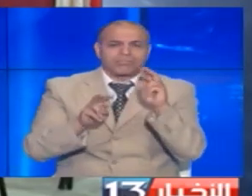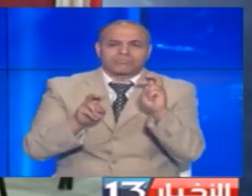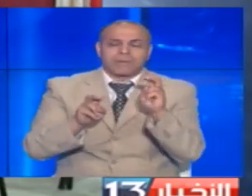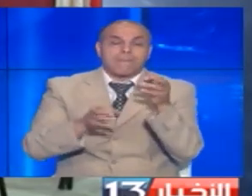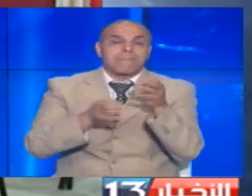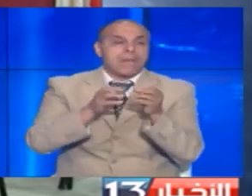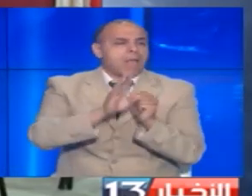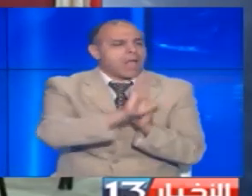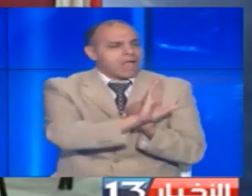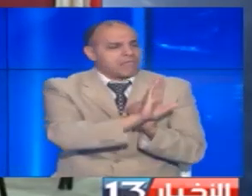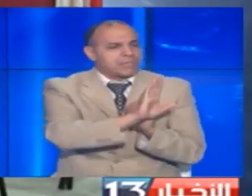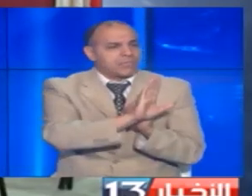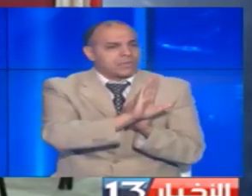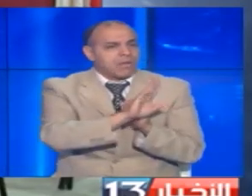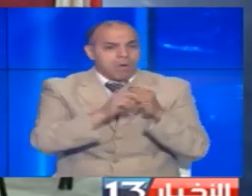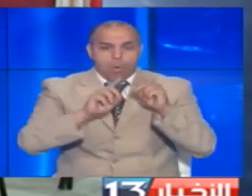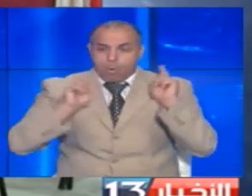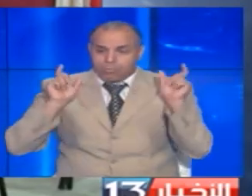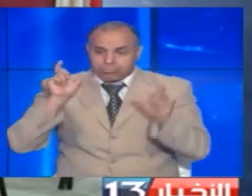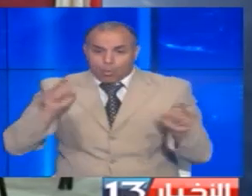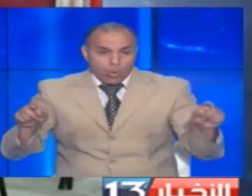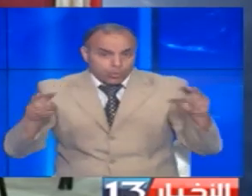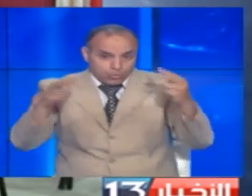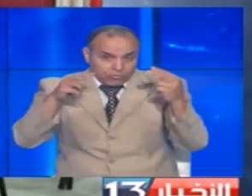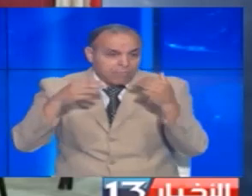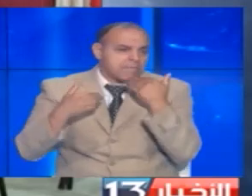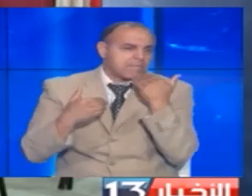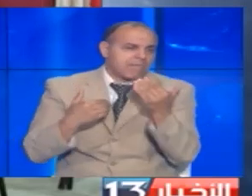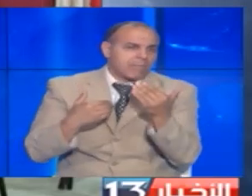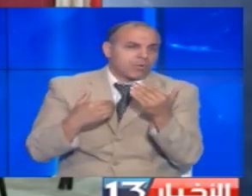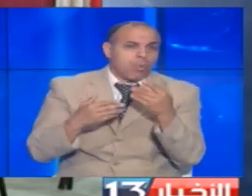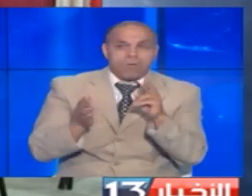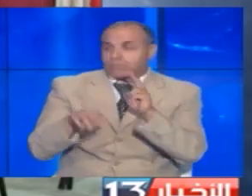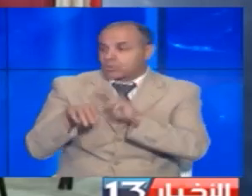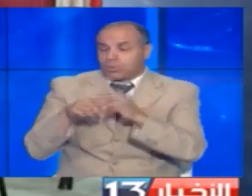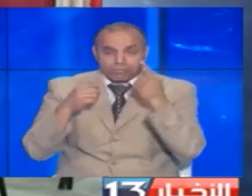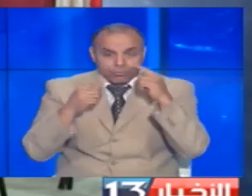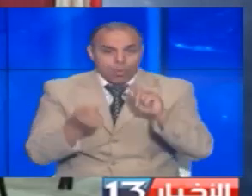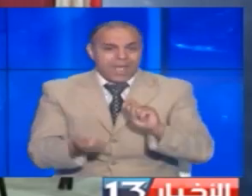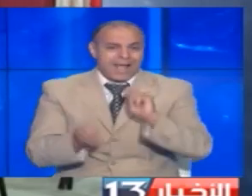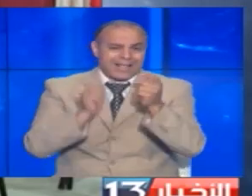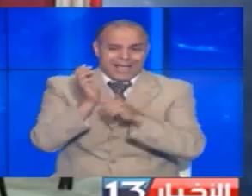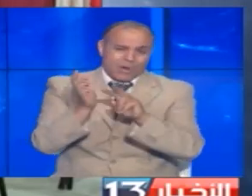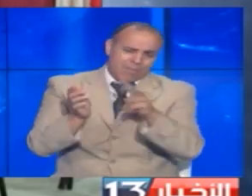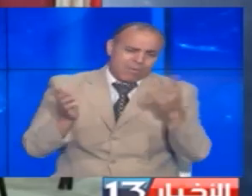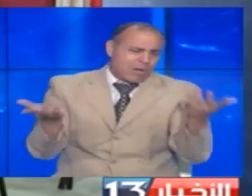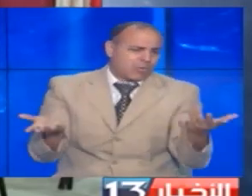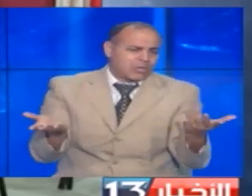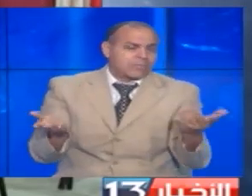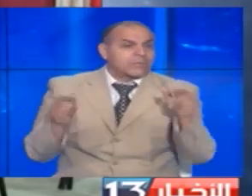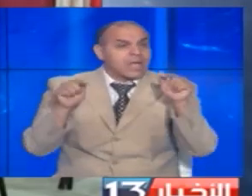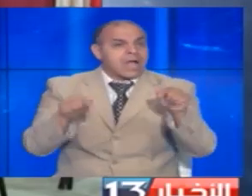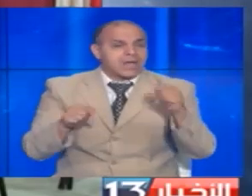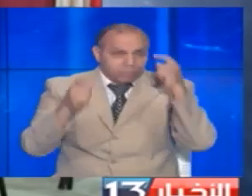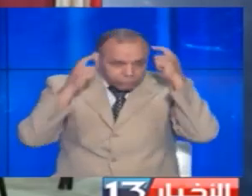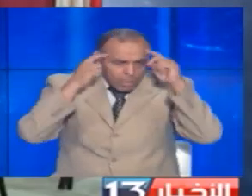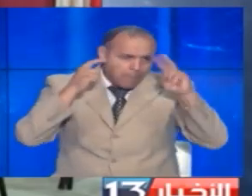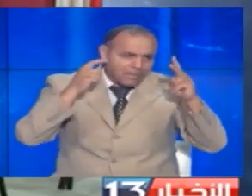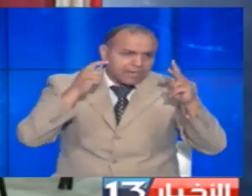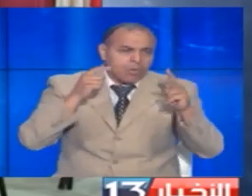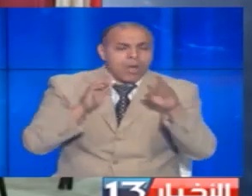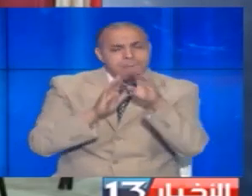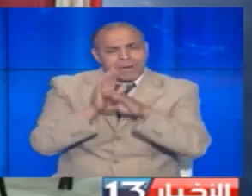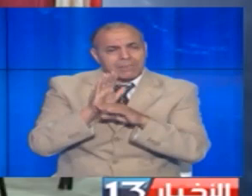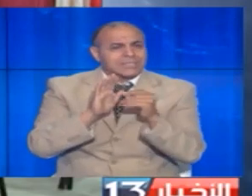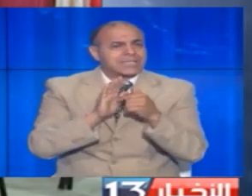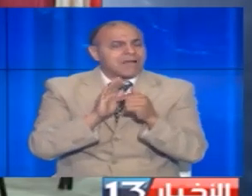المحاكم ولا تمضي الى الراي العام ولا تمضي الى ال اصحاب القرار لتغيير القوانين او لتغيير ايضا العقليه التقاضي الاستراتيجيه